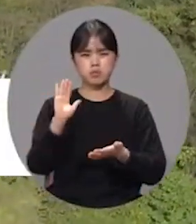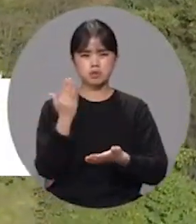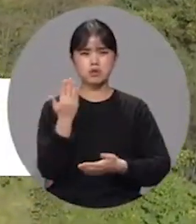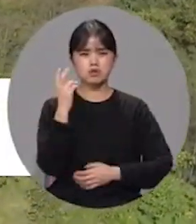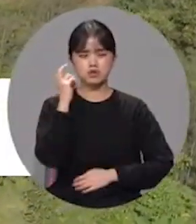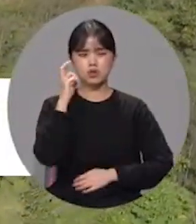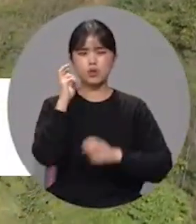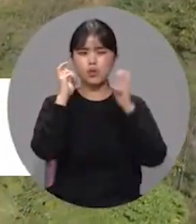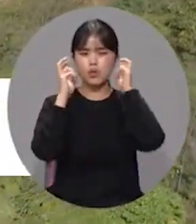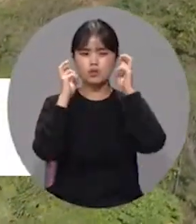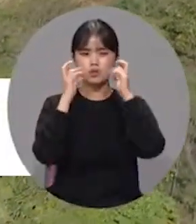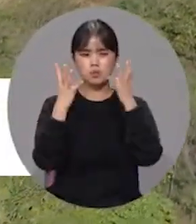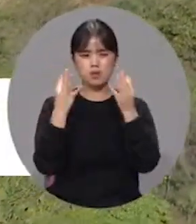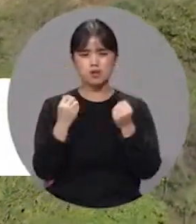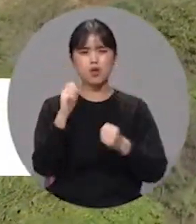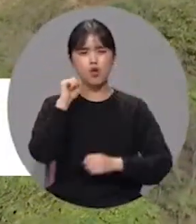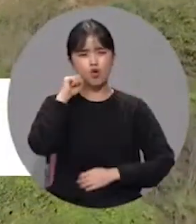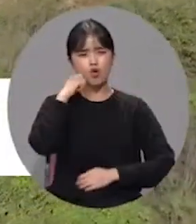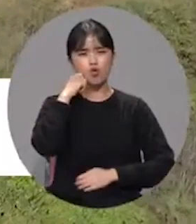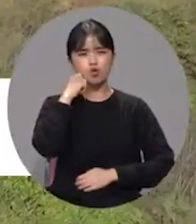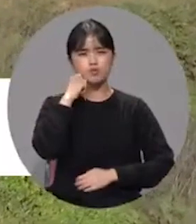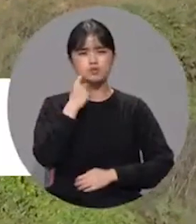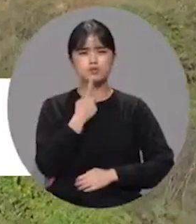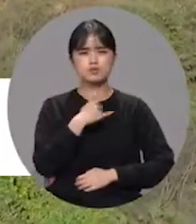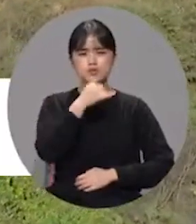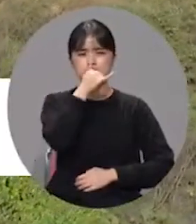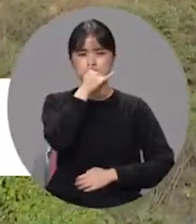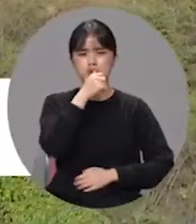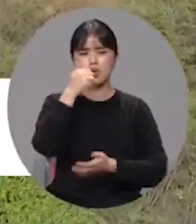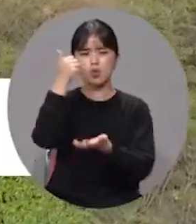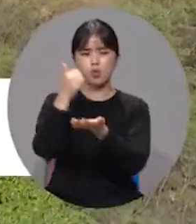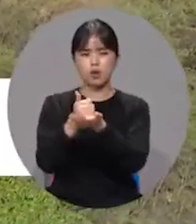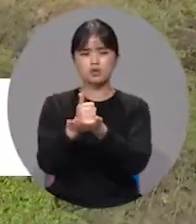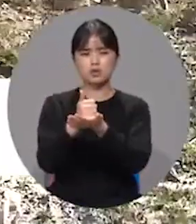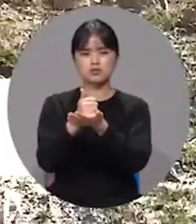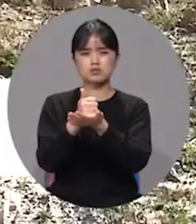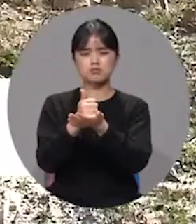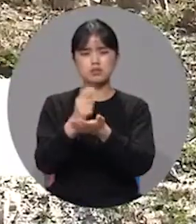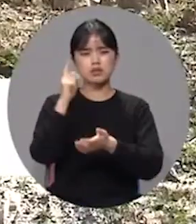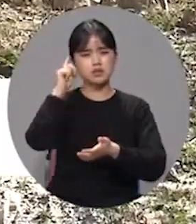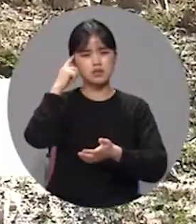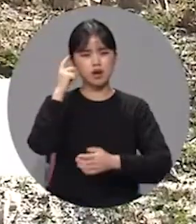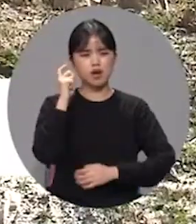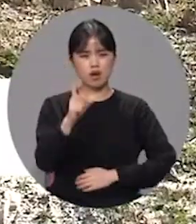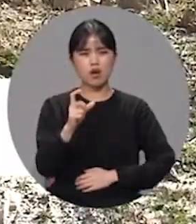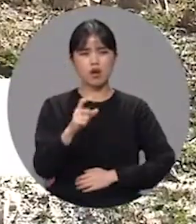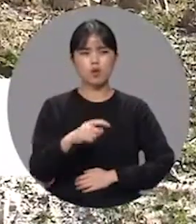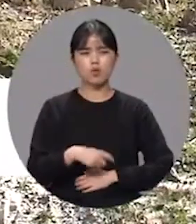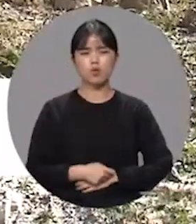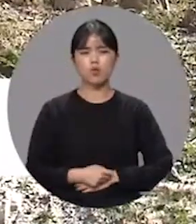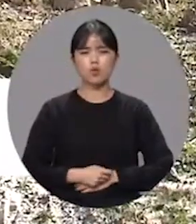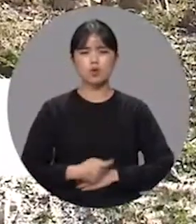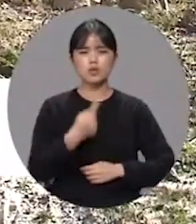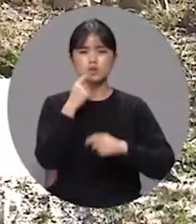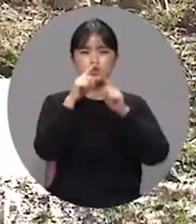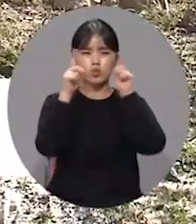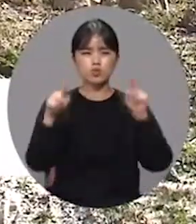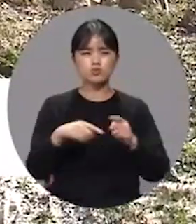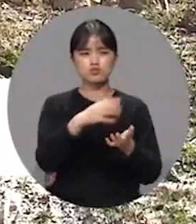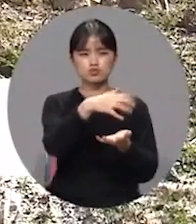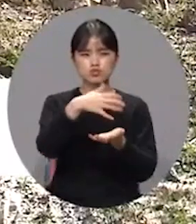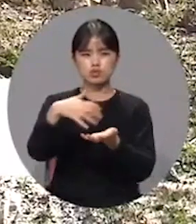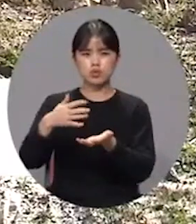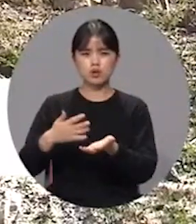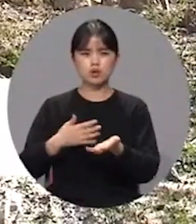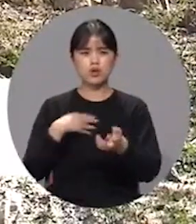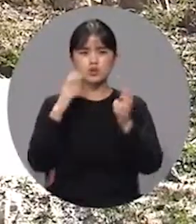왜라도 많은 그 어려움이 겪었어요. 근데 회장님의 의지도 확고하시고. 총리를 주워갖고 나는 청사회를